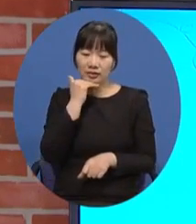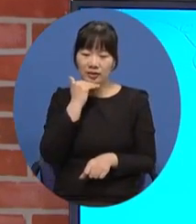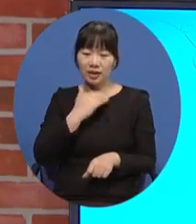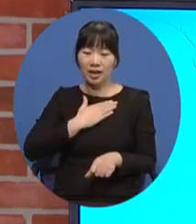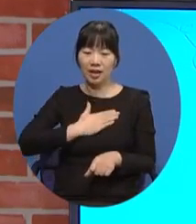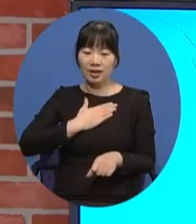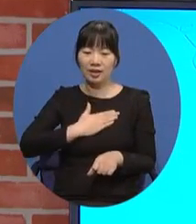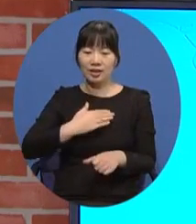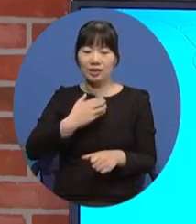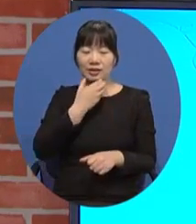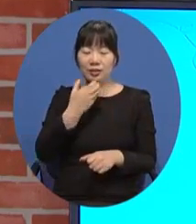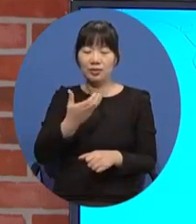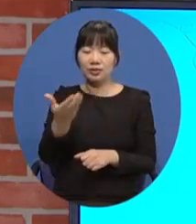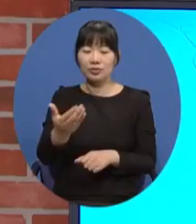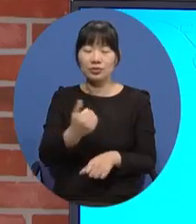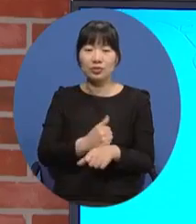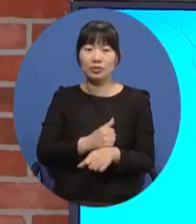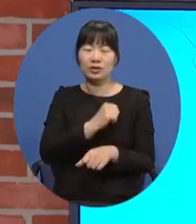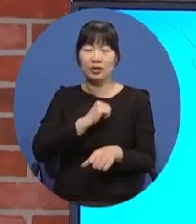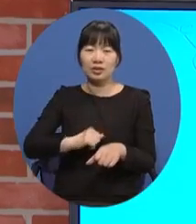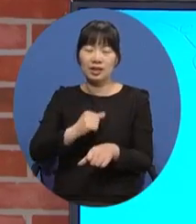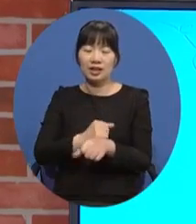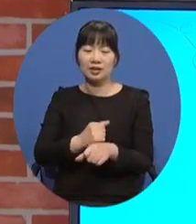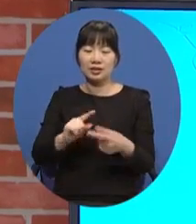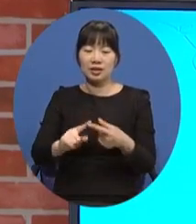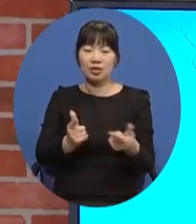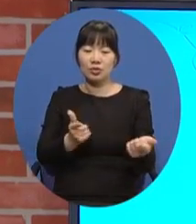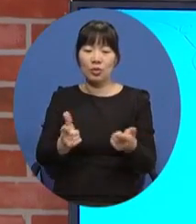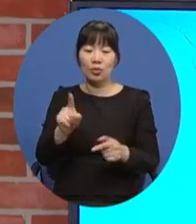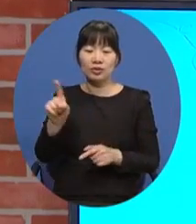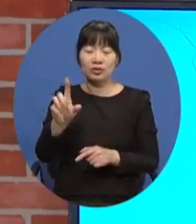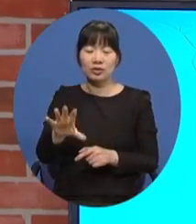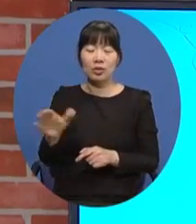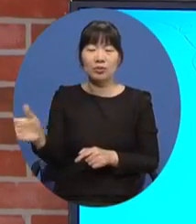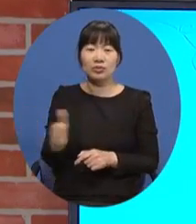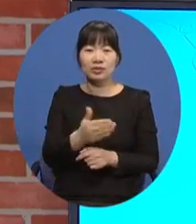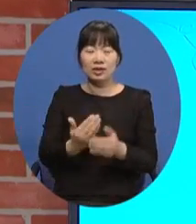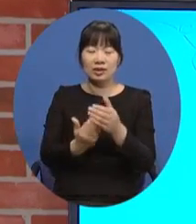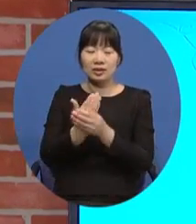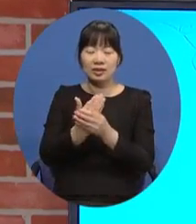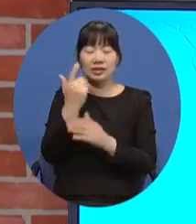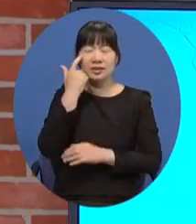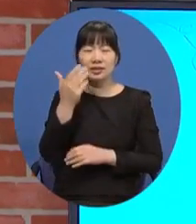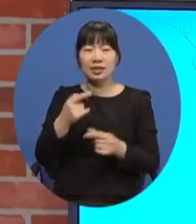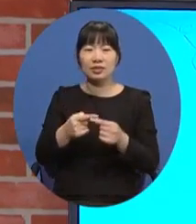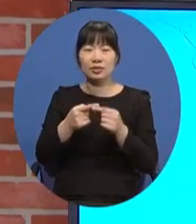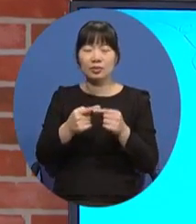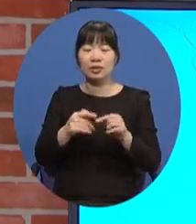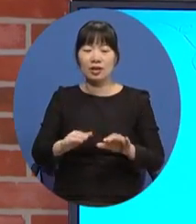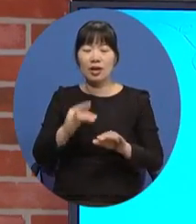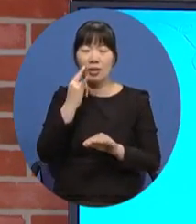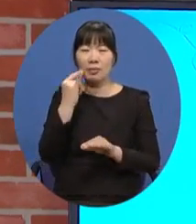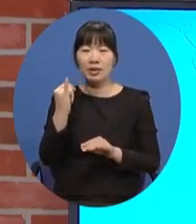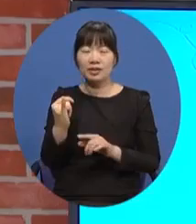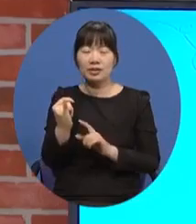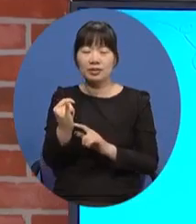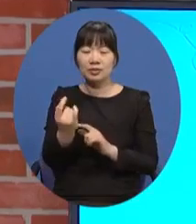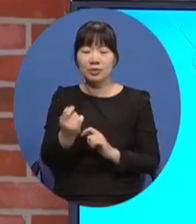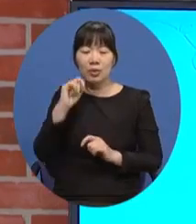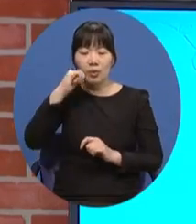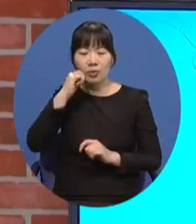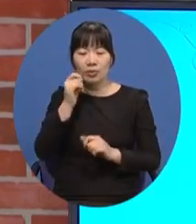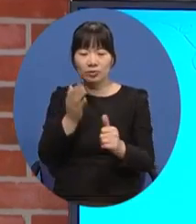알고 양보하고 절제하는 이 조절은 어디서 생기느냐? 첫째는 이제 이 엄마들이 좀